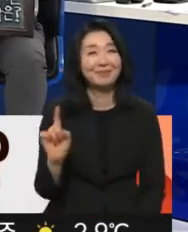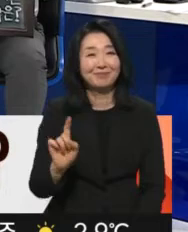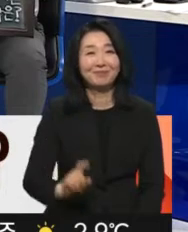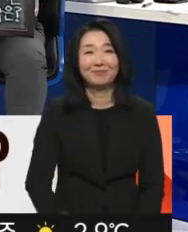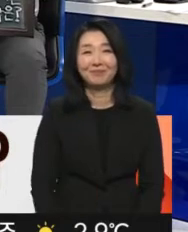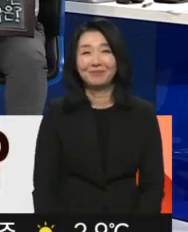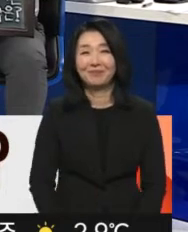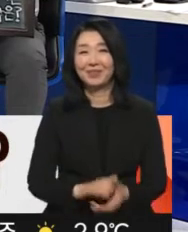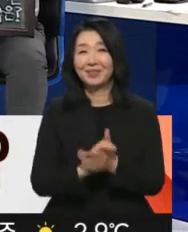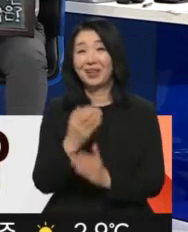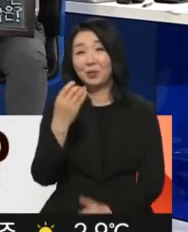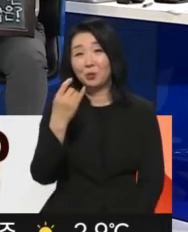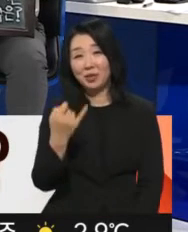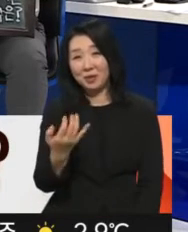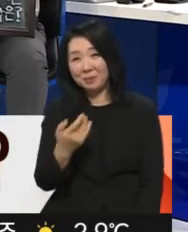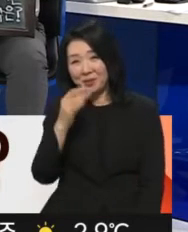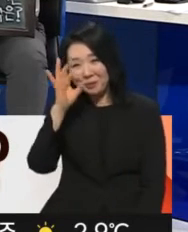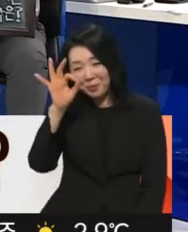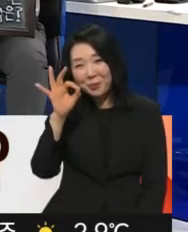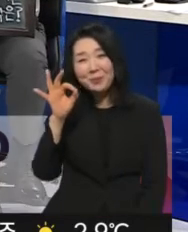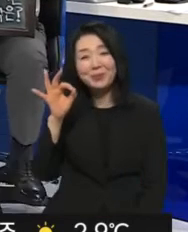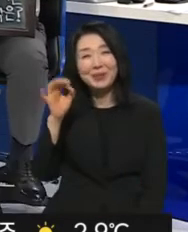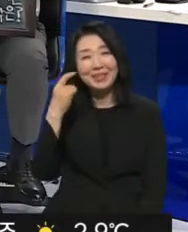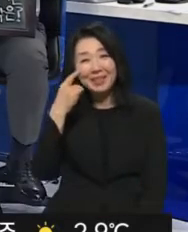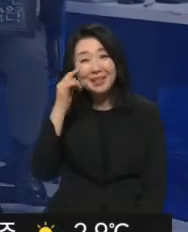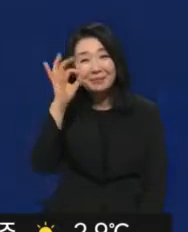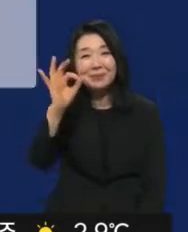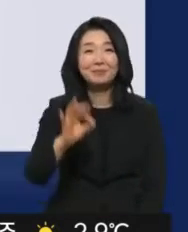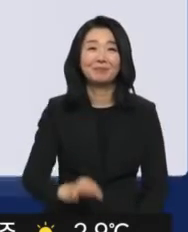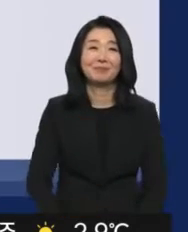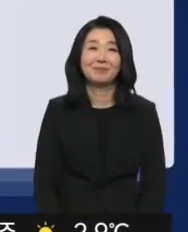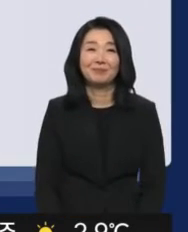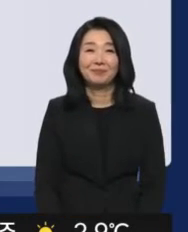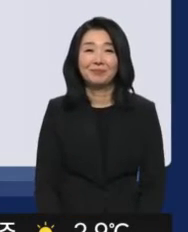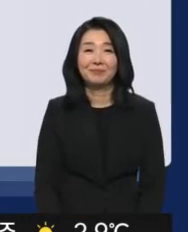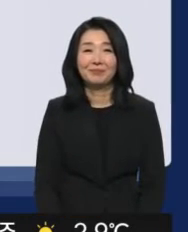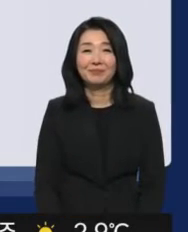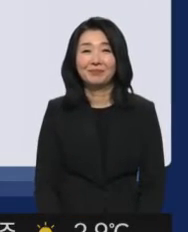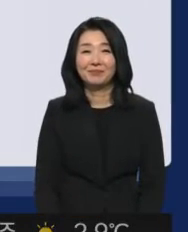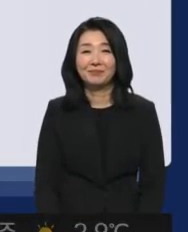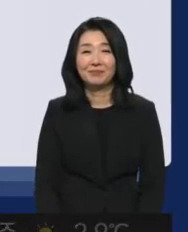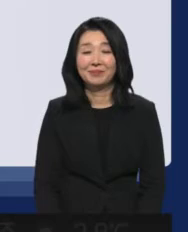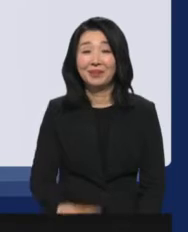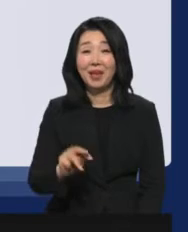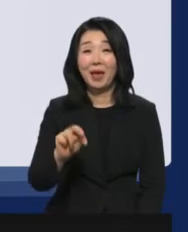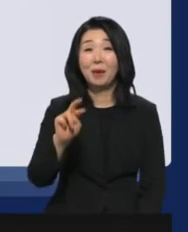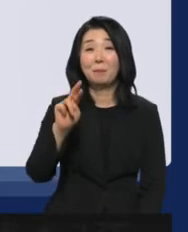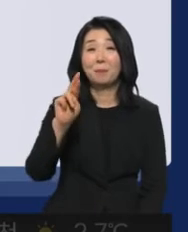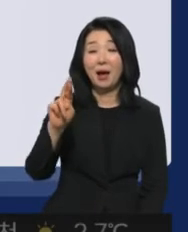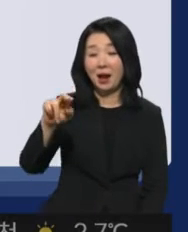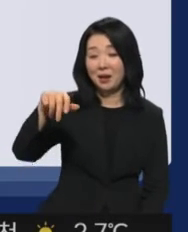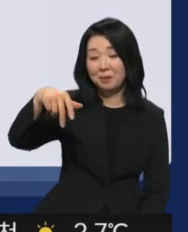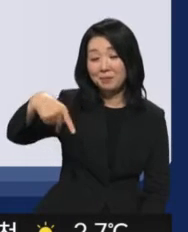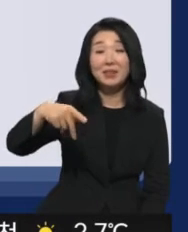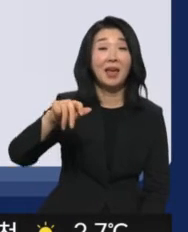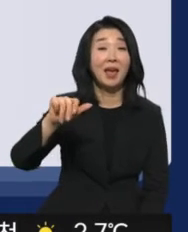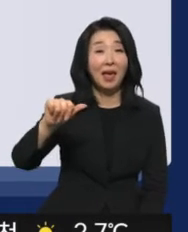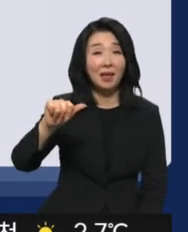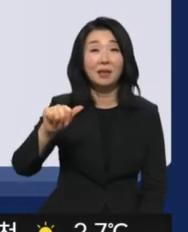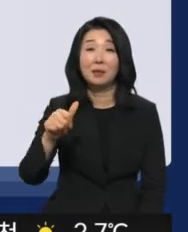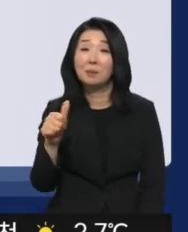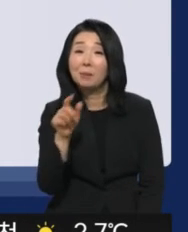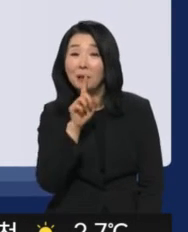생각은입니다. 먼저 다정애에서 미리 살펴본 여론들 보겠습니다. 네, 먼저 MRPA님께서는